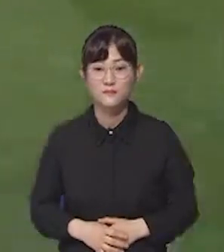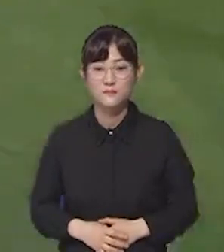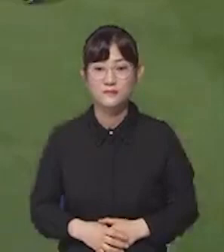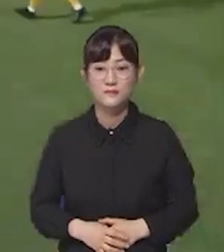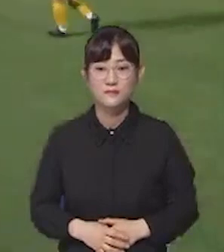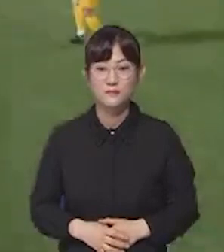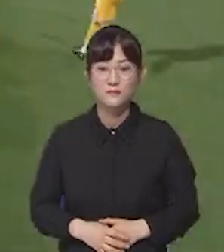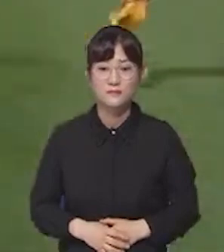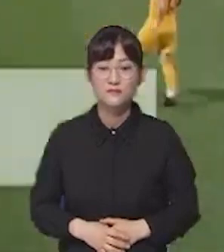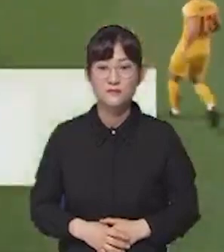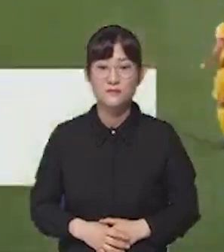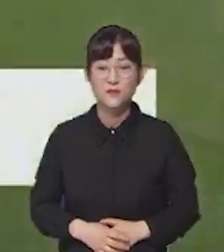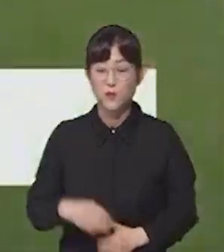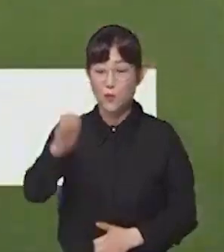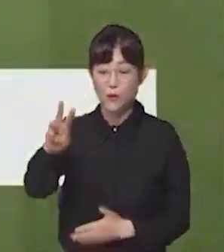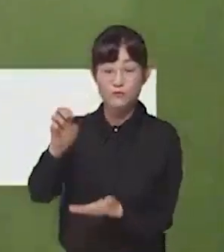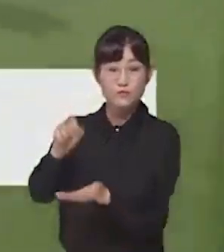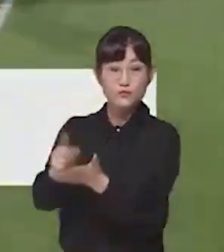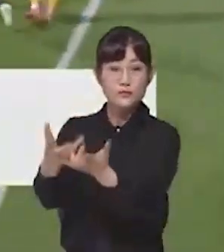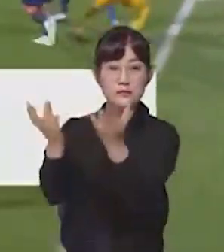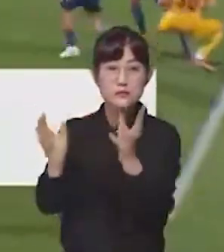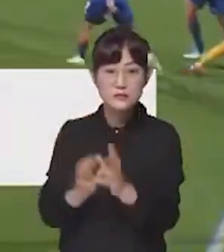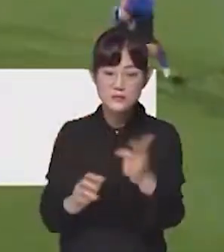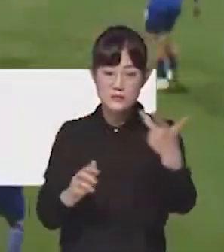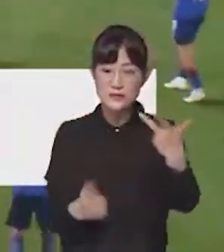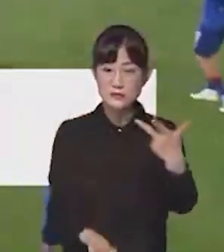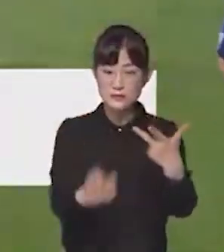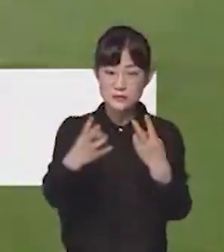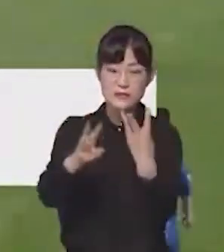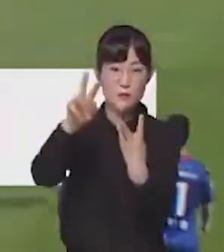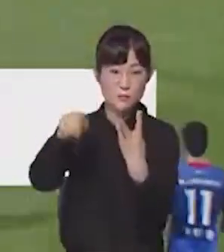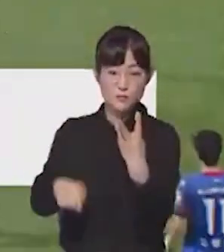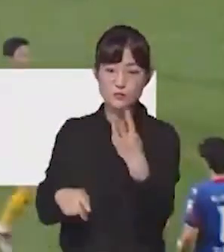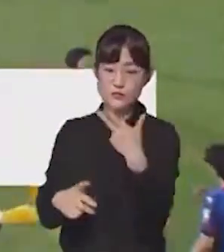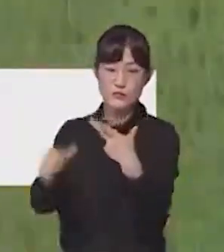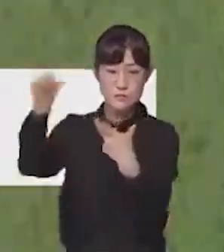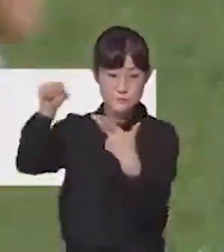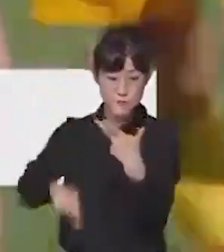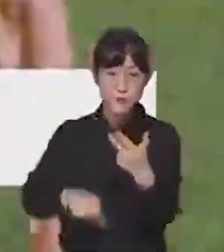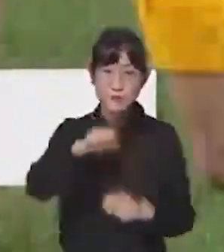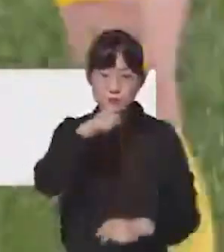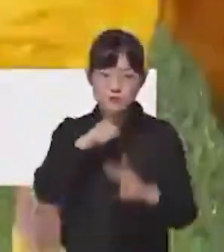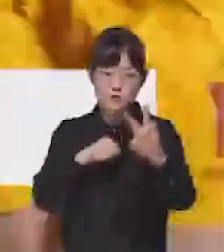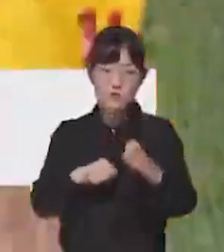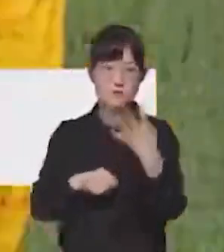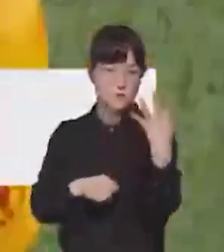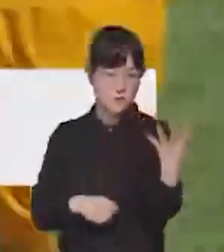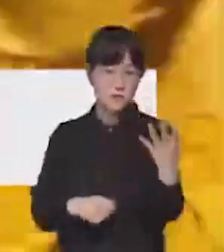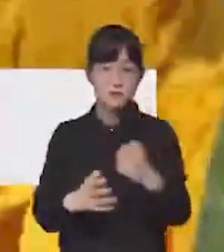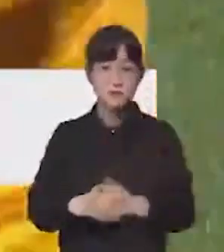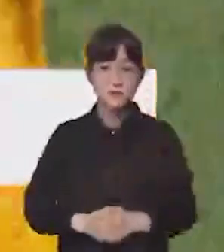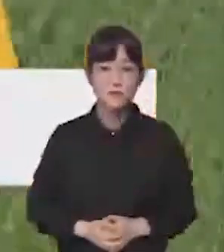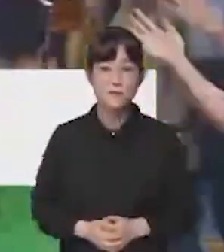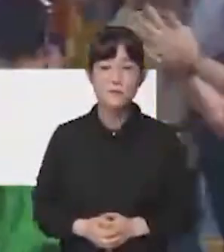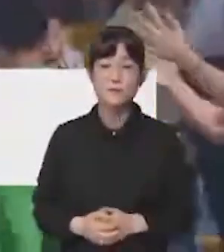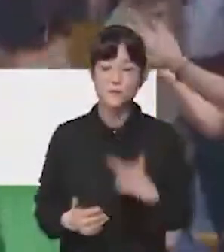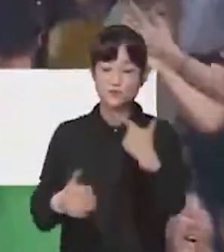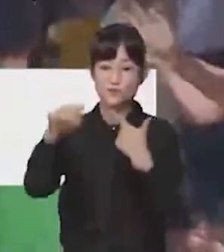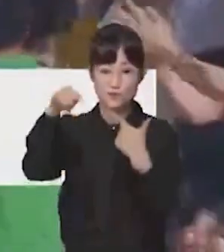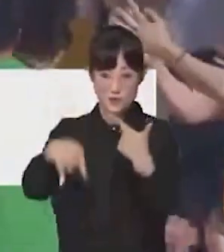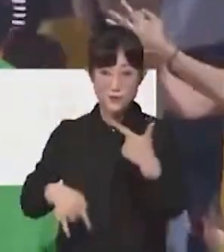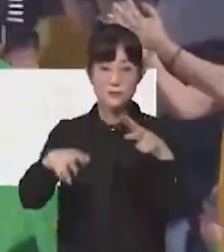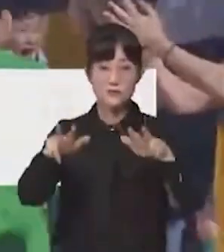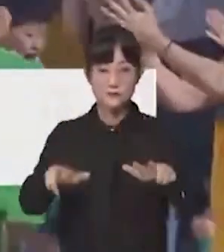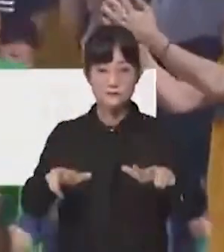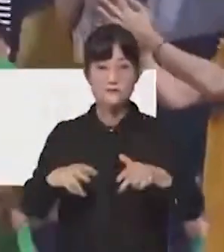시즌 17라운드가 지난 현재 광주는 7승 3무 7패, 승점 24점을 기록하며 상위 스플릿 진출이 가능한 6위에